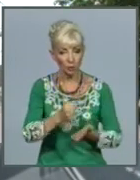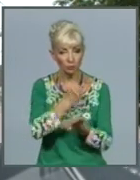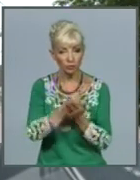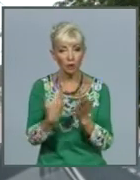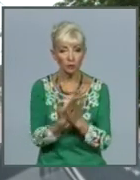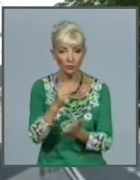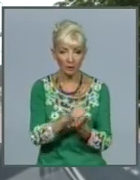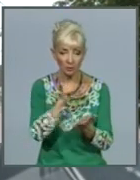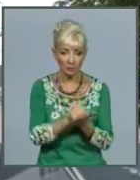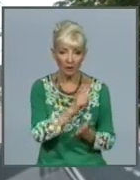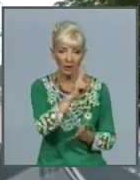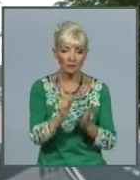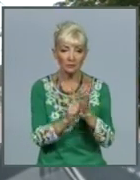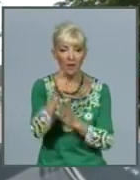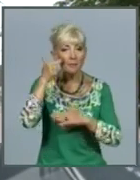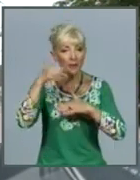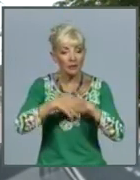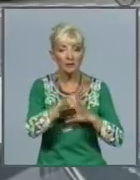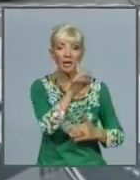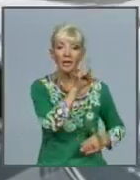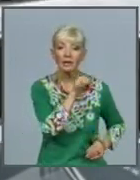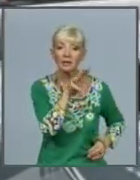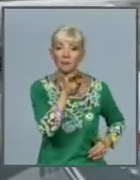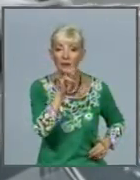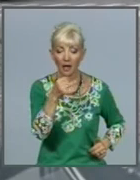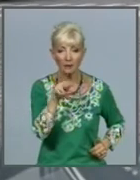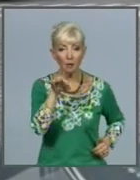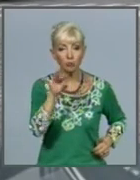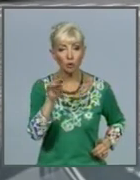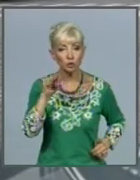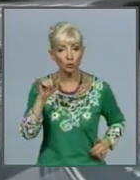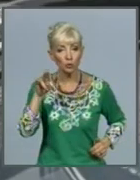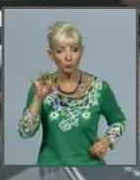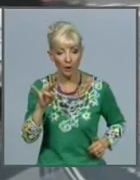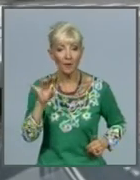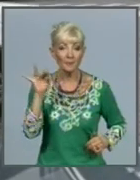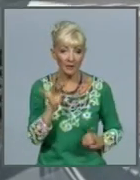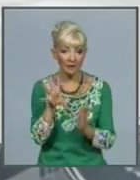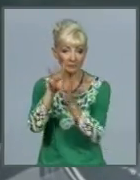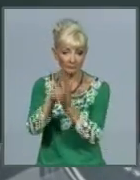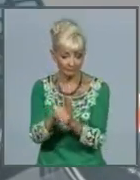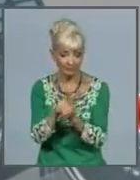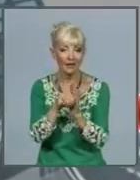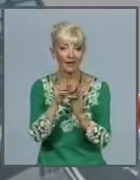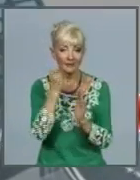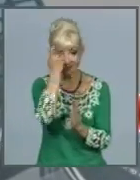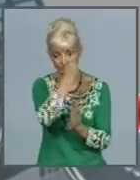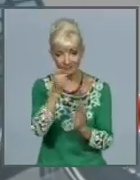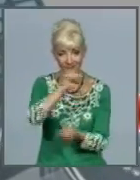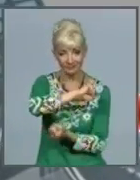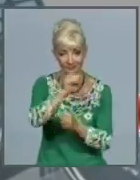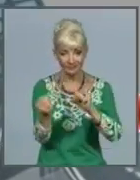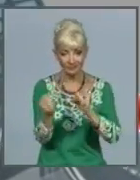вводить поняття кримінального проступку, до якого й віднесли керування автомобілем у стані сп'яніння.